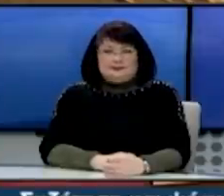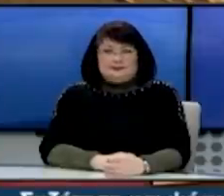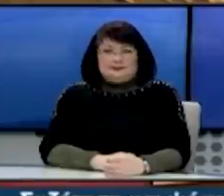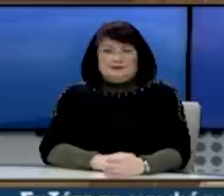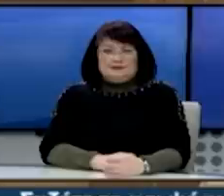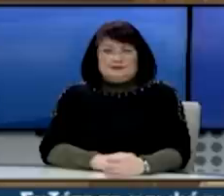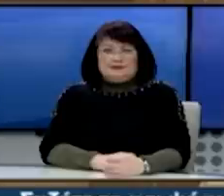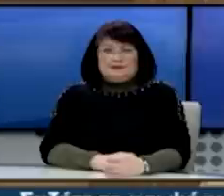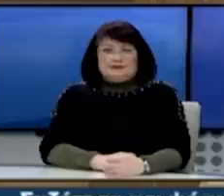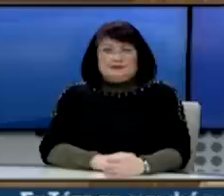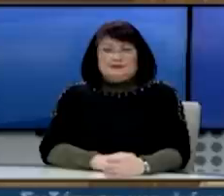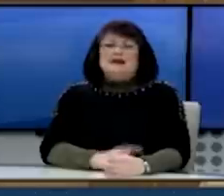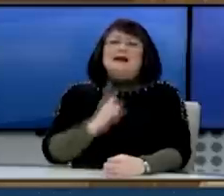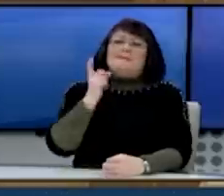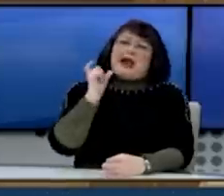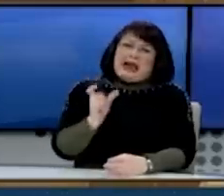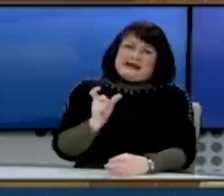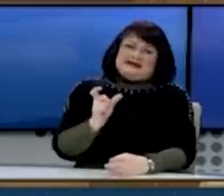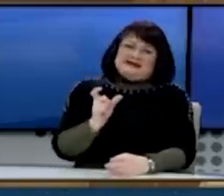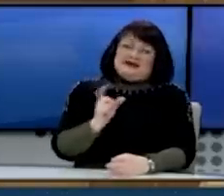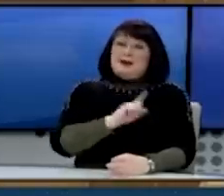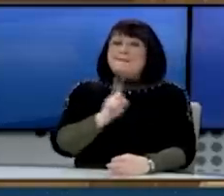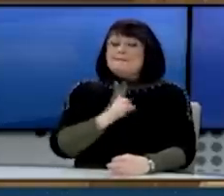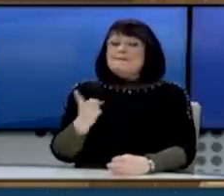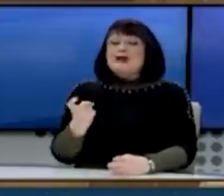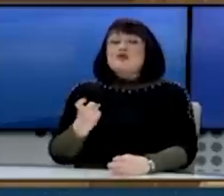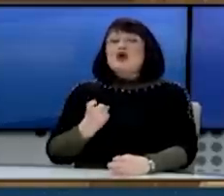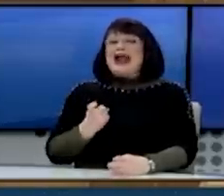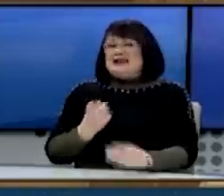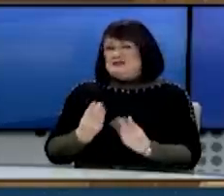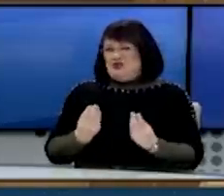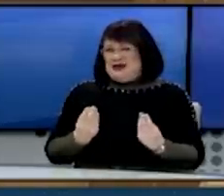Και μια κουβέντα ακόμα. Μην προκαλείτε και πολύ,